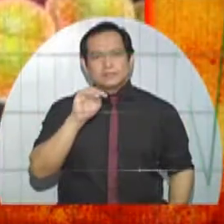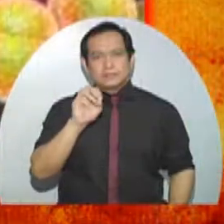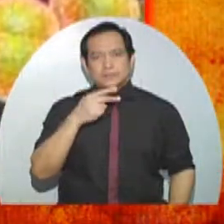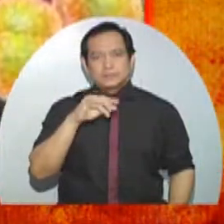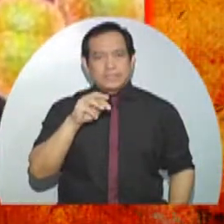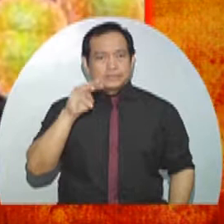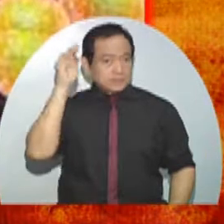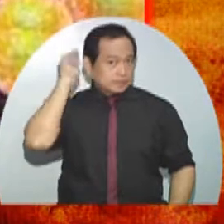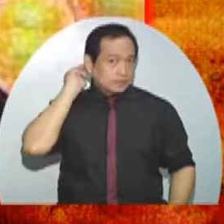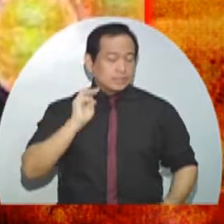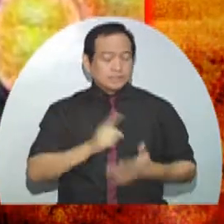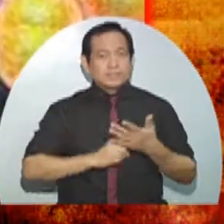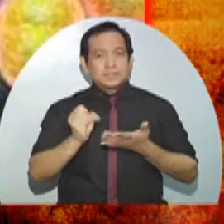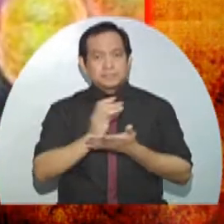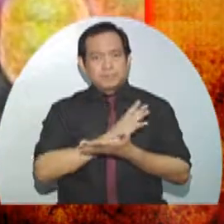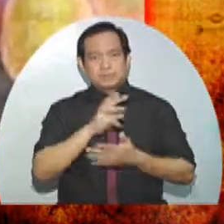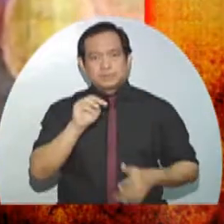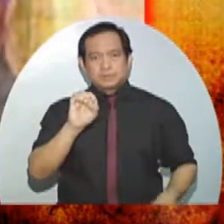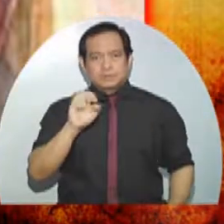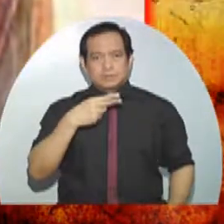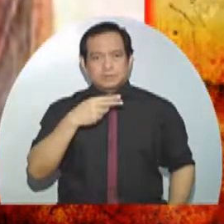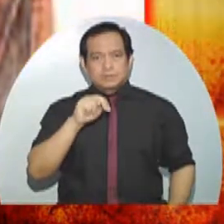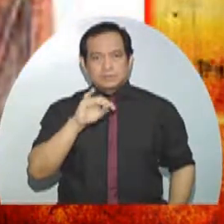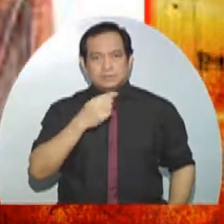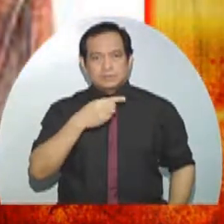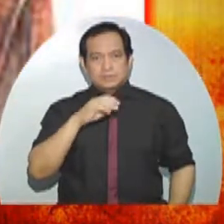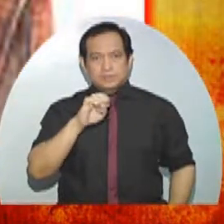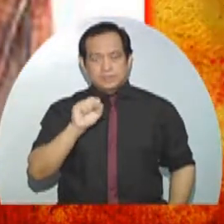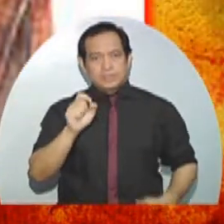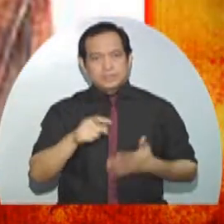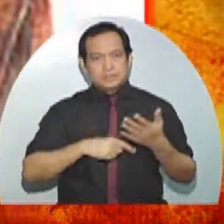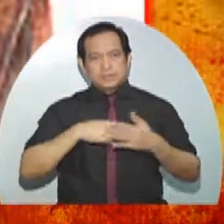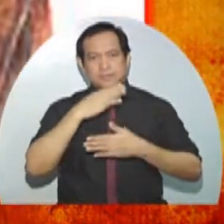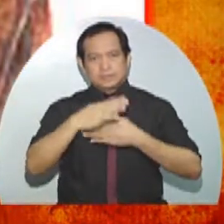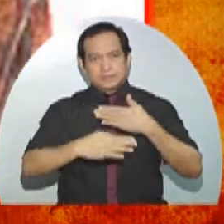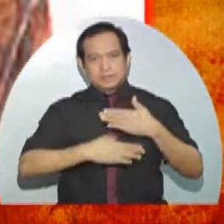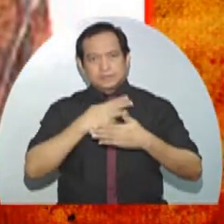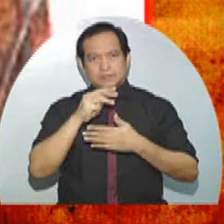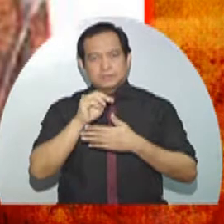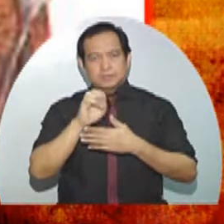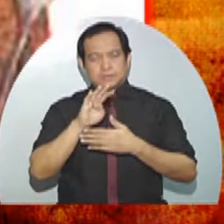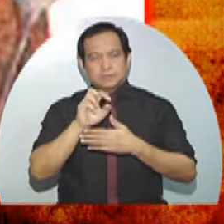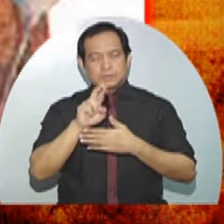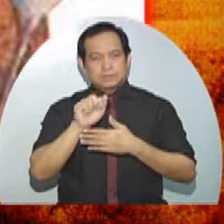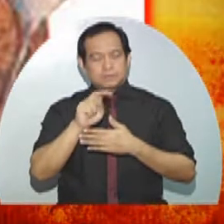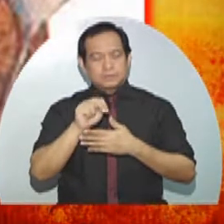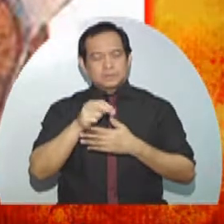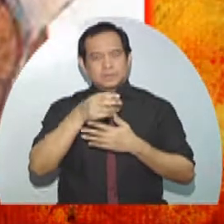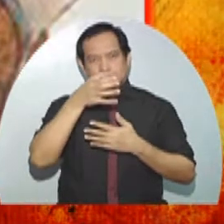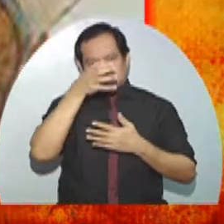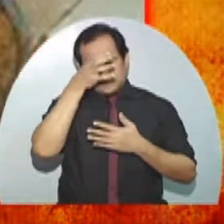ang meningitis ay infeksyon sa meninges. Ito yung balot o membrane sa utak at